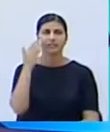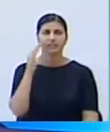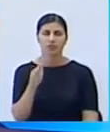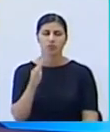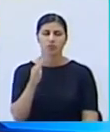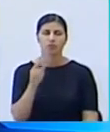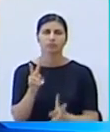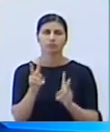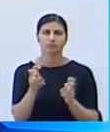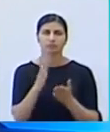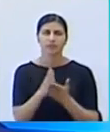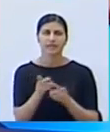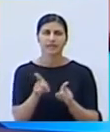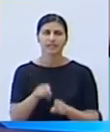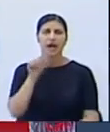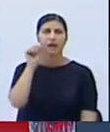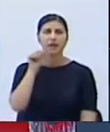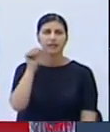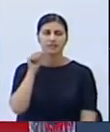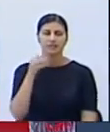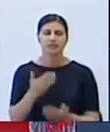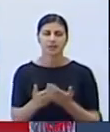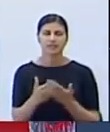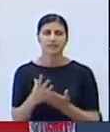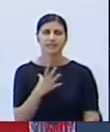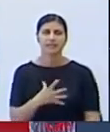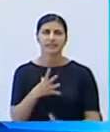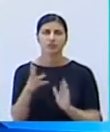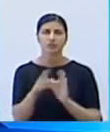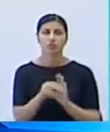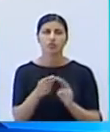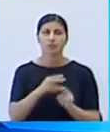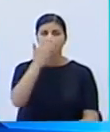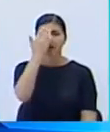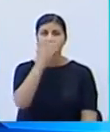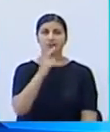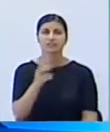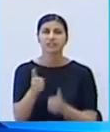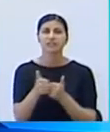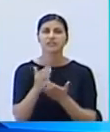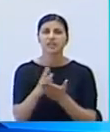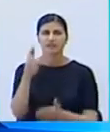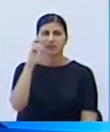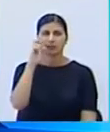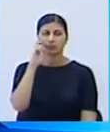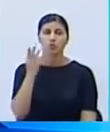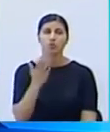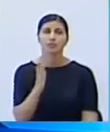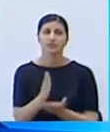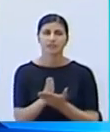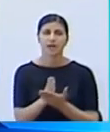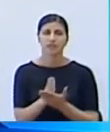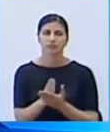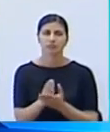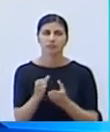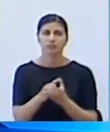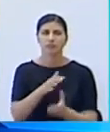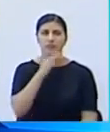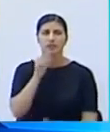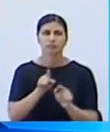თვითიდენტიფიკაცია გააჩნია ასეთი აფხაზი აბსოლუერია საქართველოში იმ ხალხისგან, რომელსაც გვერდზე ყავს სახელმწიფო, რომელიც არის დიასპორა